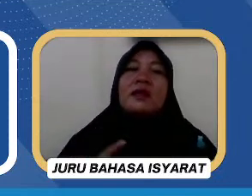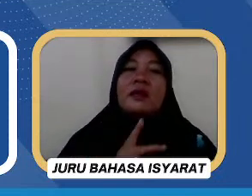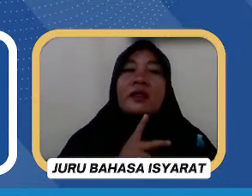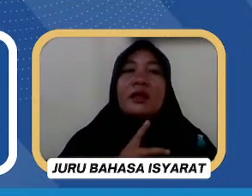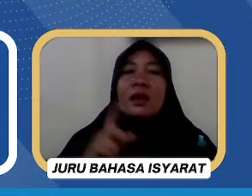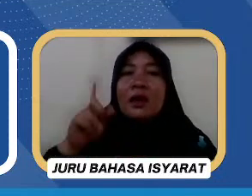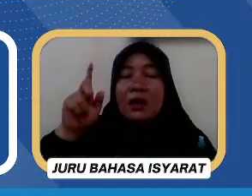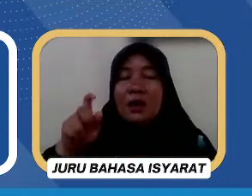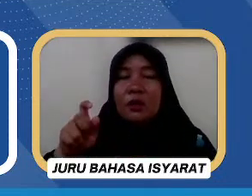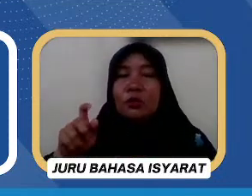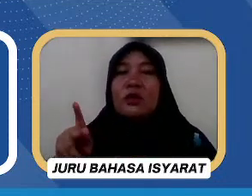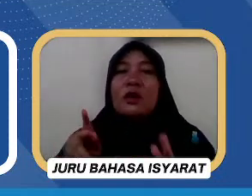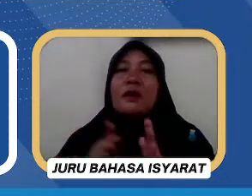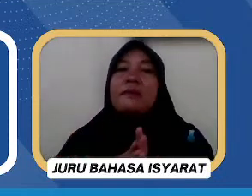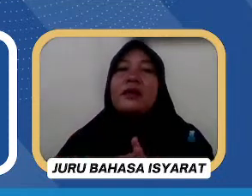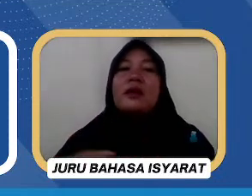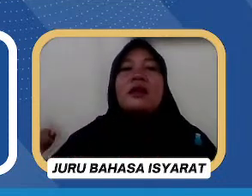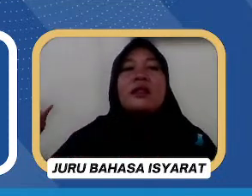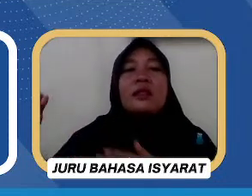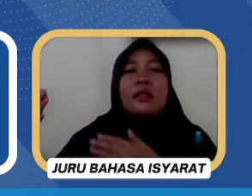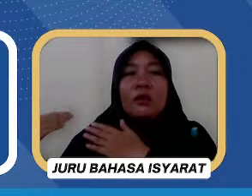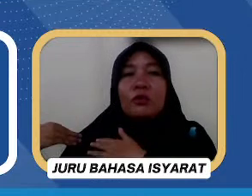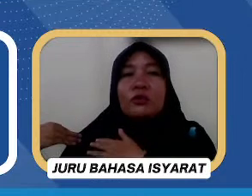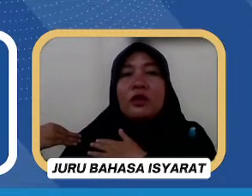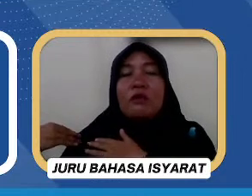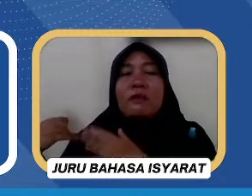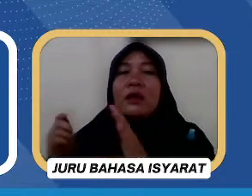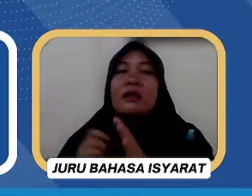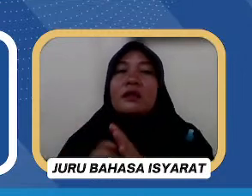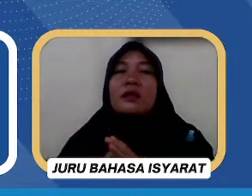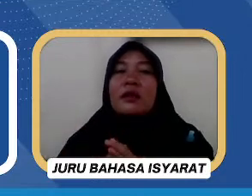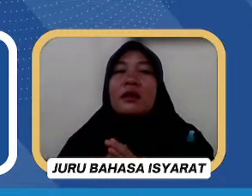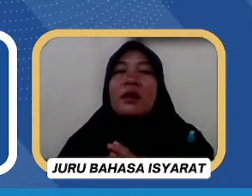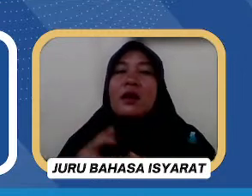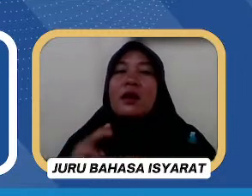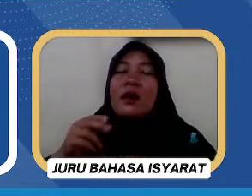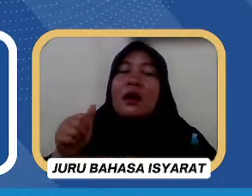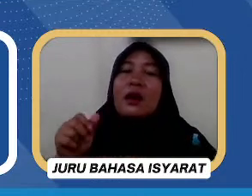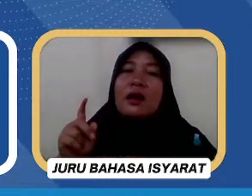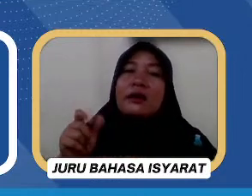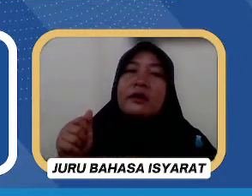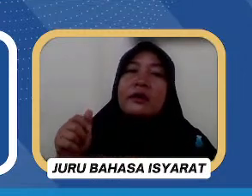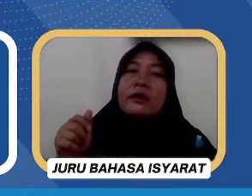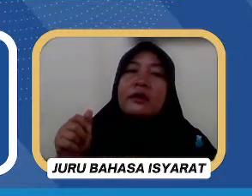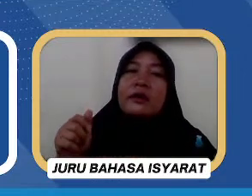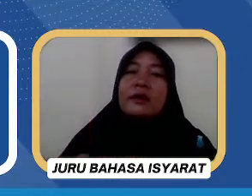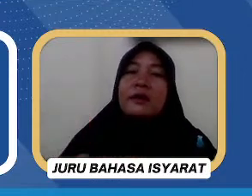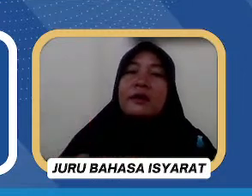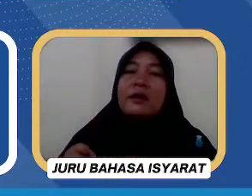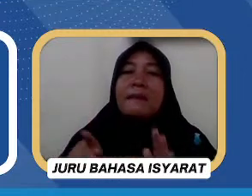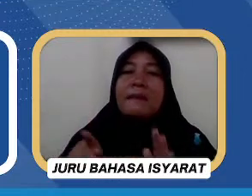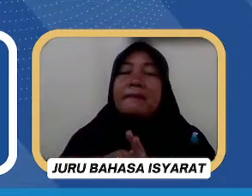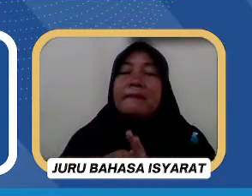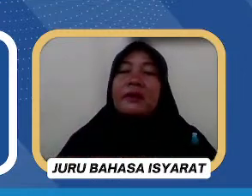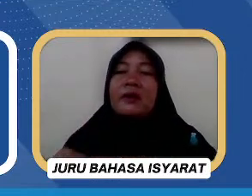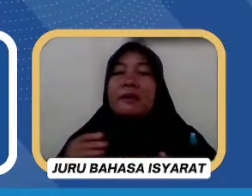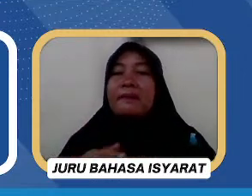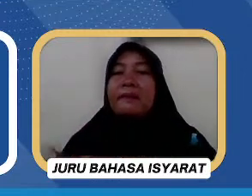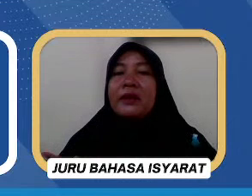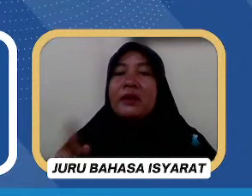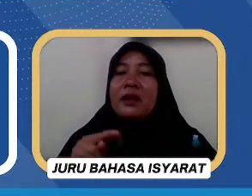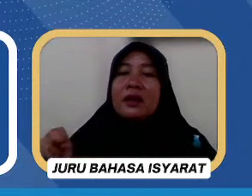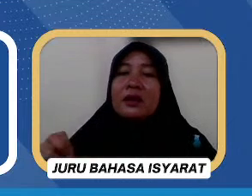terhadap perbedaan pendapat orang lain, seperti itu. Baik kepercayaannya, idenya, kita hargai itu